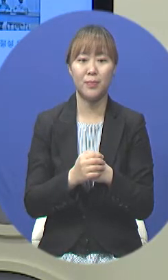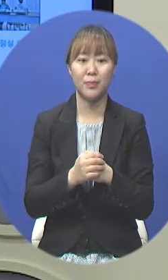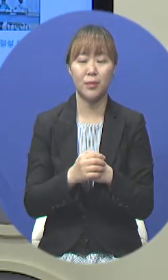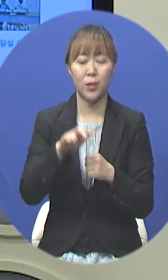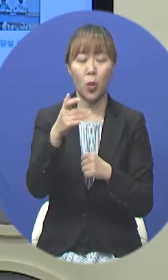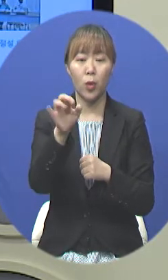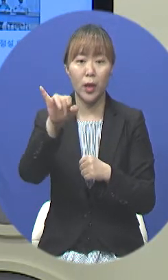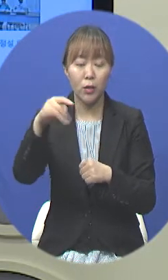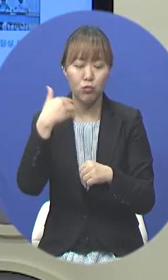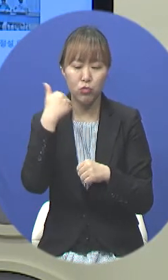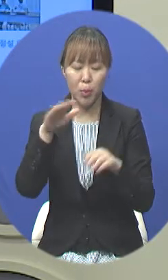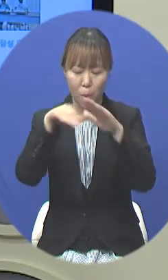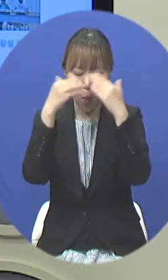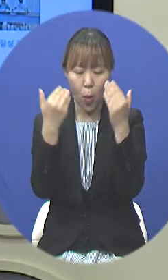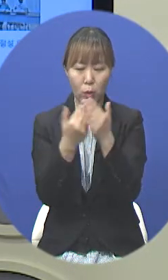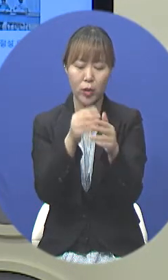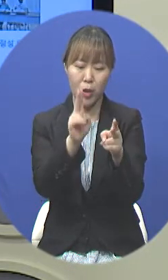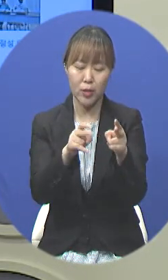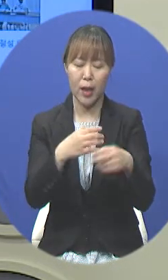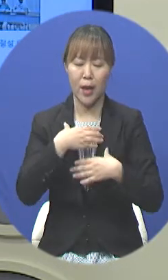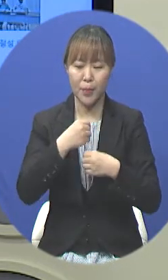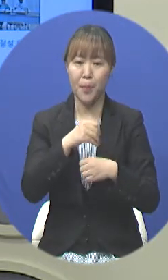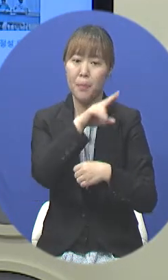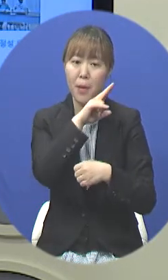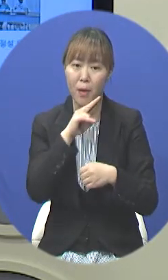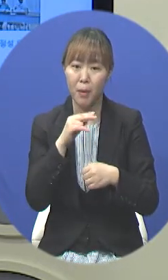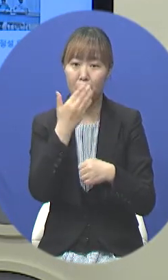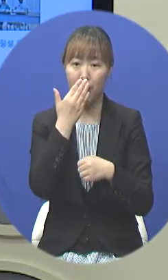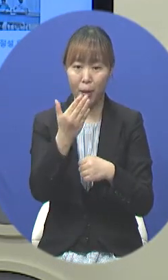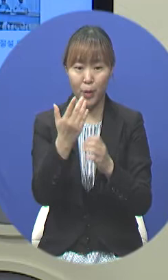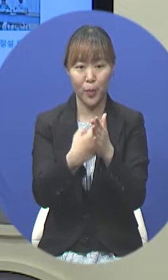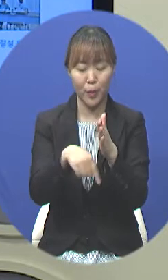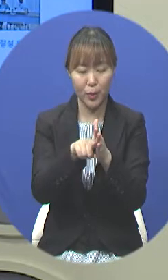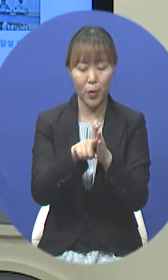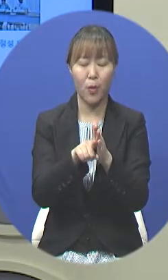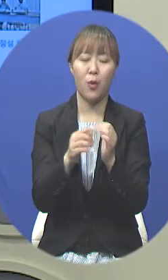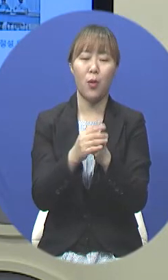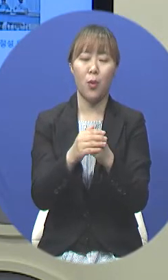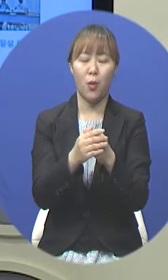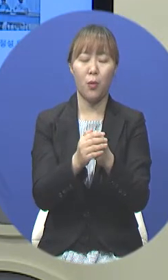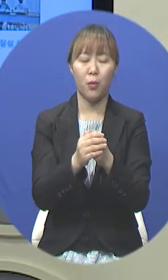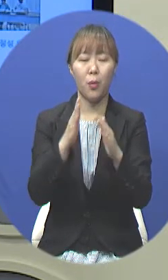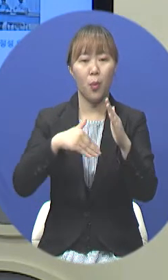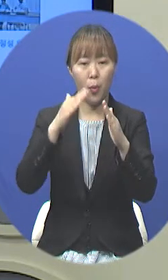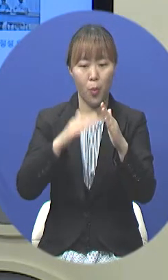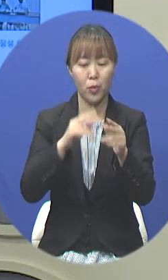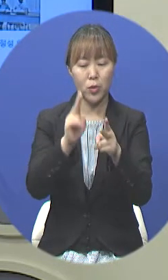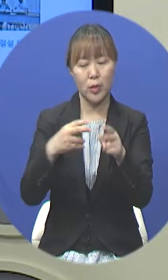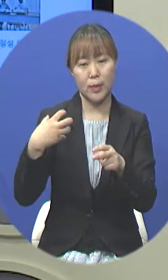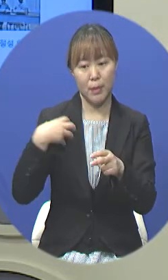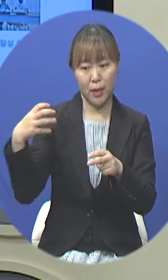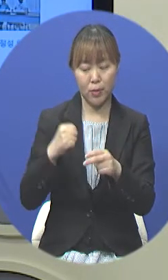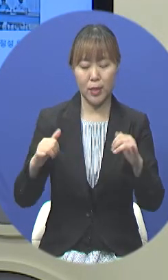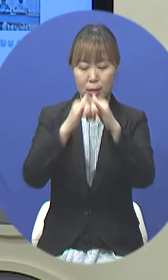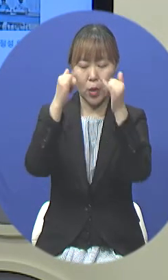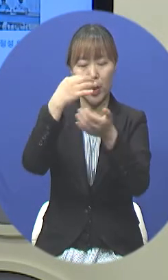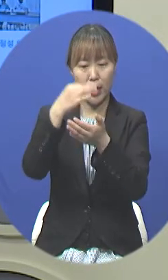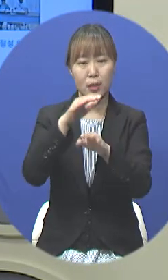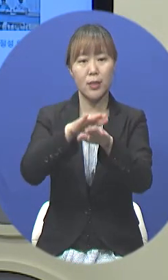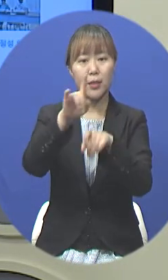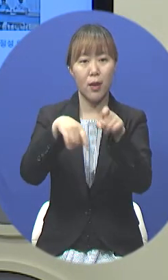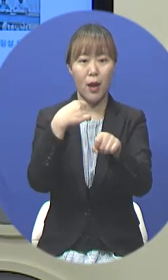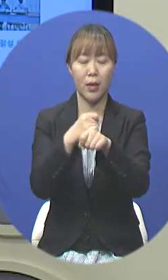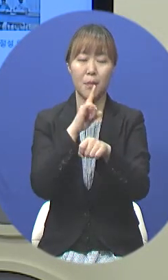코레일은 누구나 열차를 안전하고 편하게 탈 수 있도록 00 철도 본연의 의무를 다해 사회적 가치를